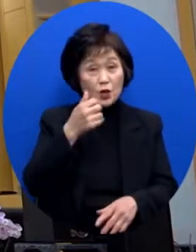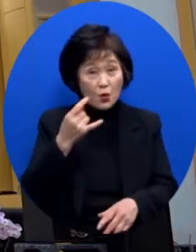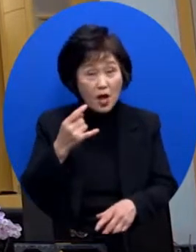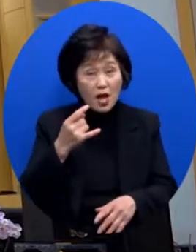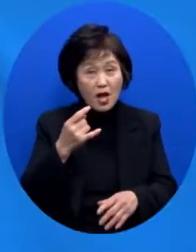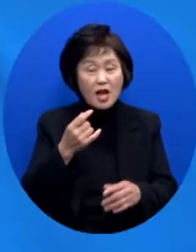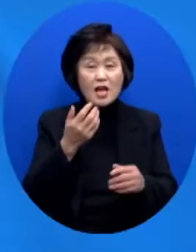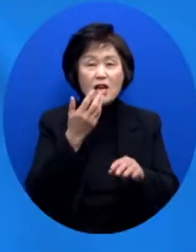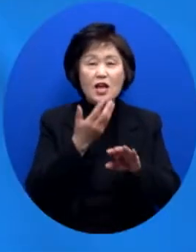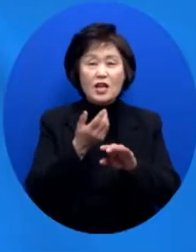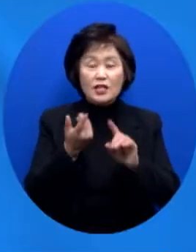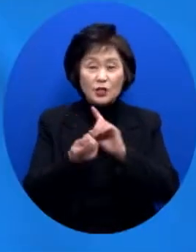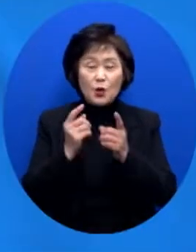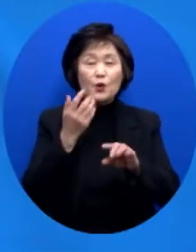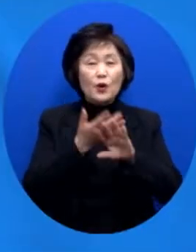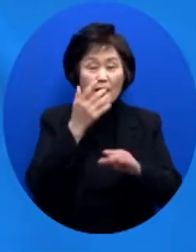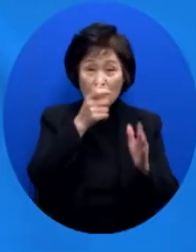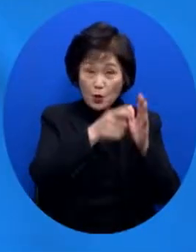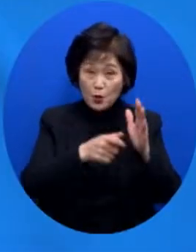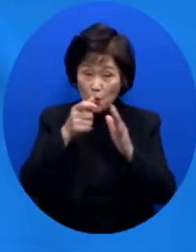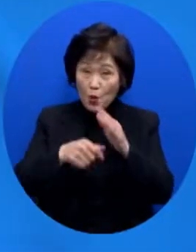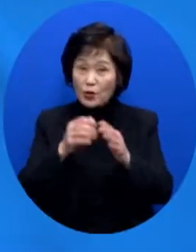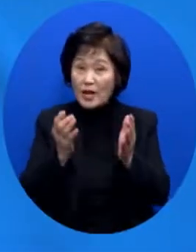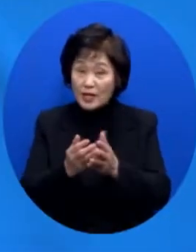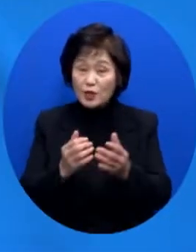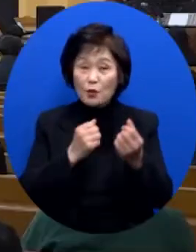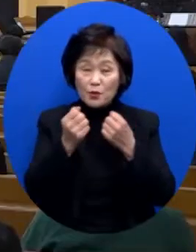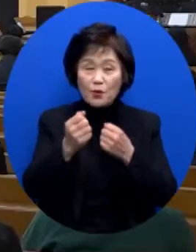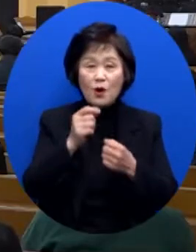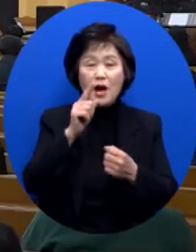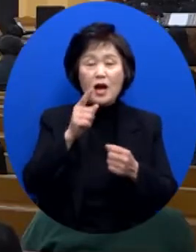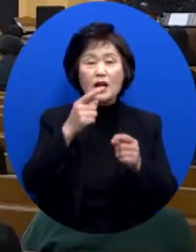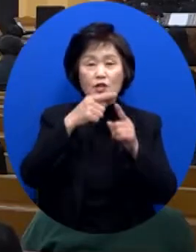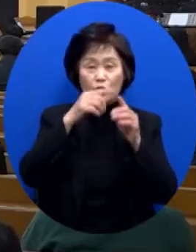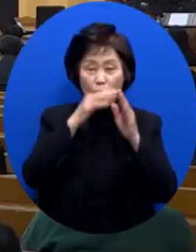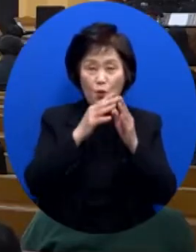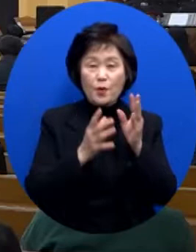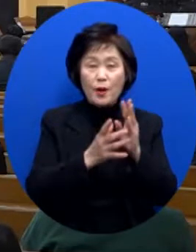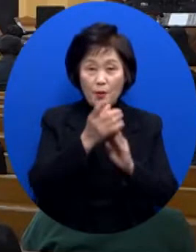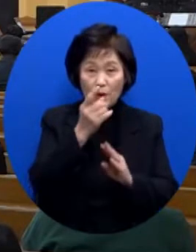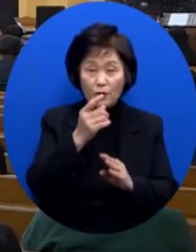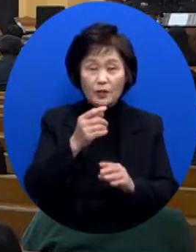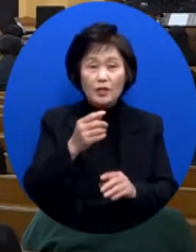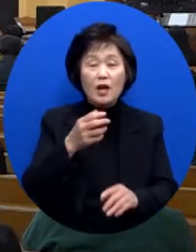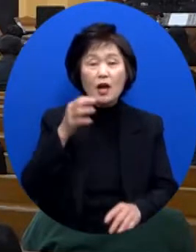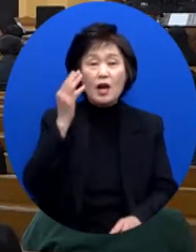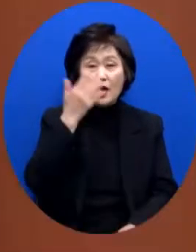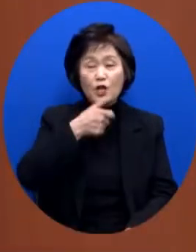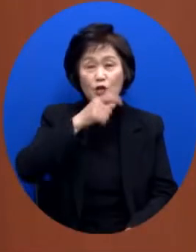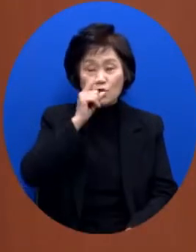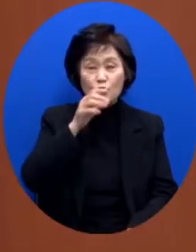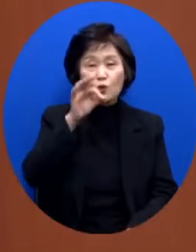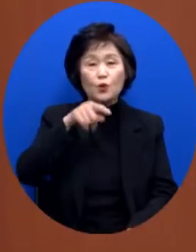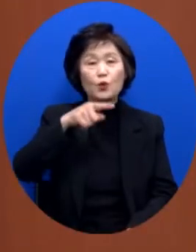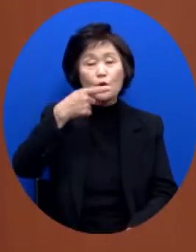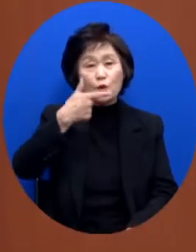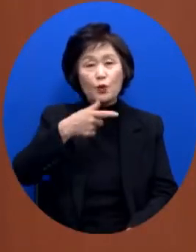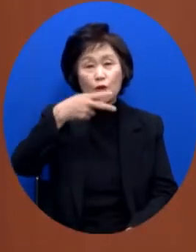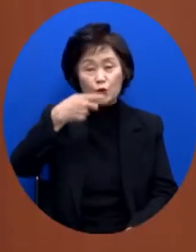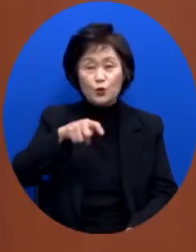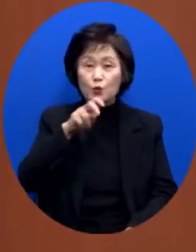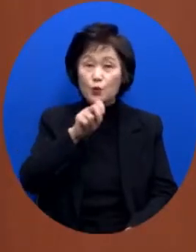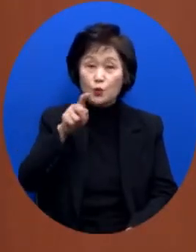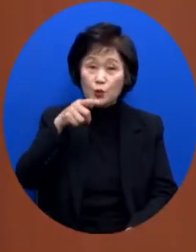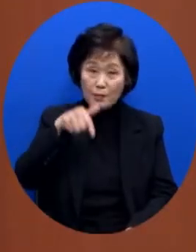다른 교단과 교파임에도 불구하고 하나의 교회로 목회를 이어오고 있는 여수 원도막 교회입니다. 여수 원도막